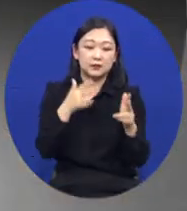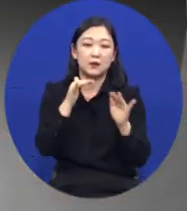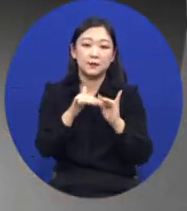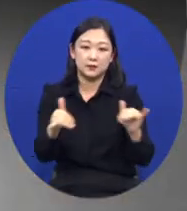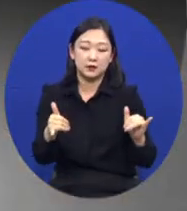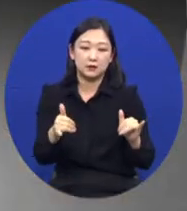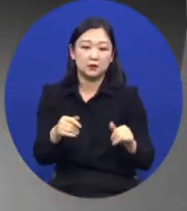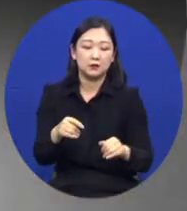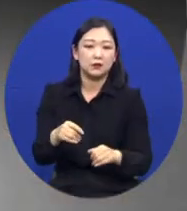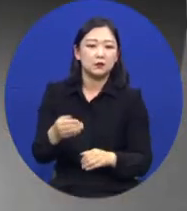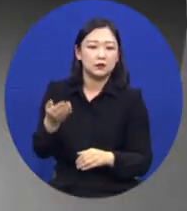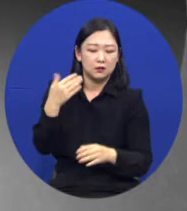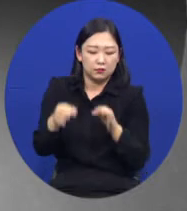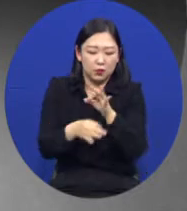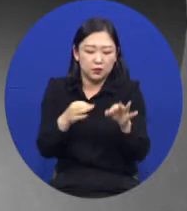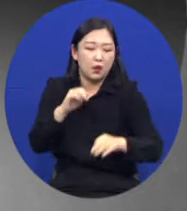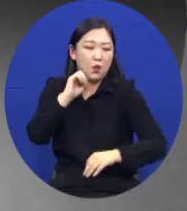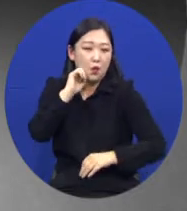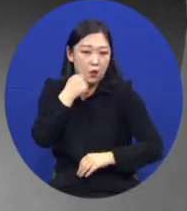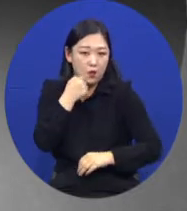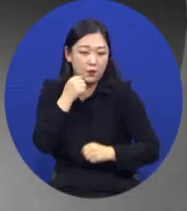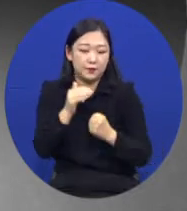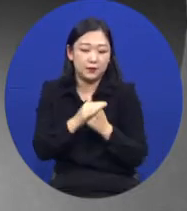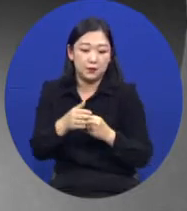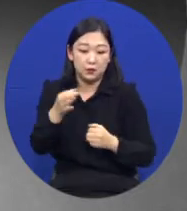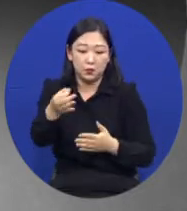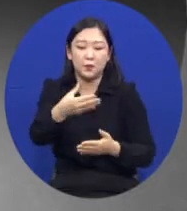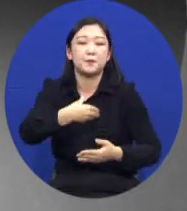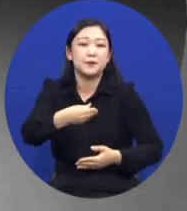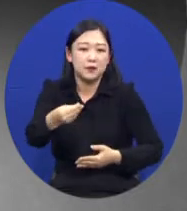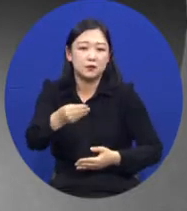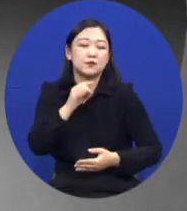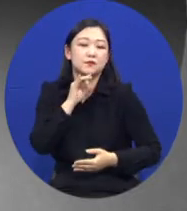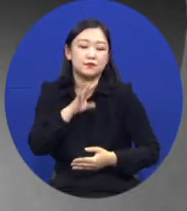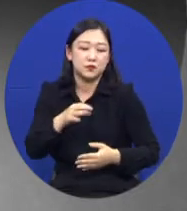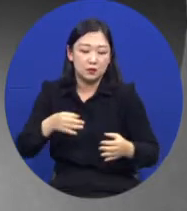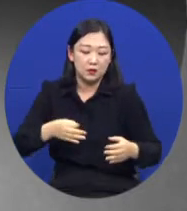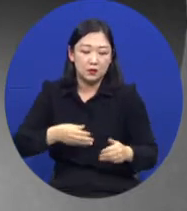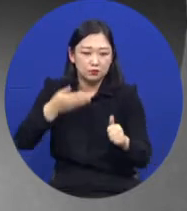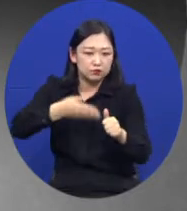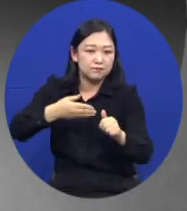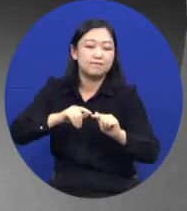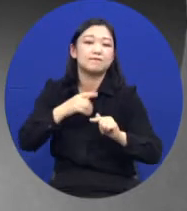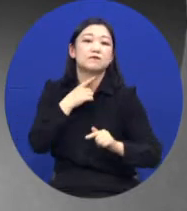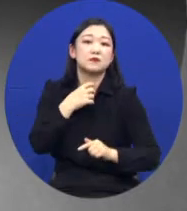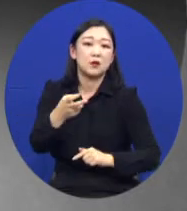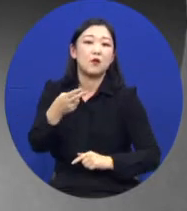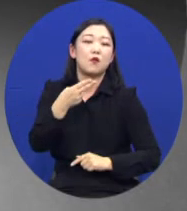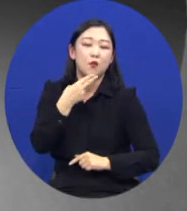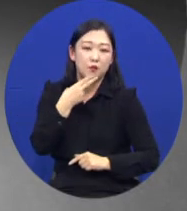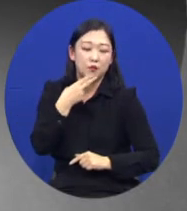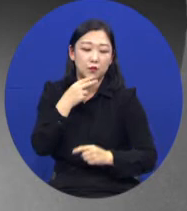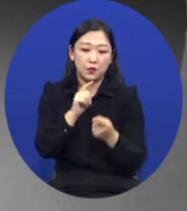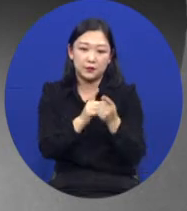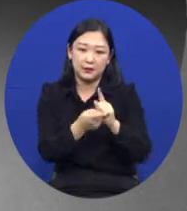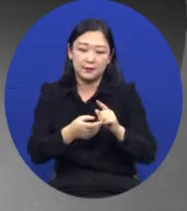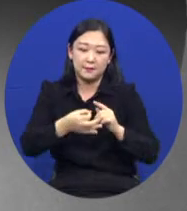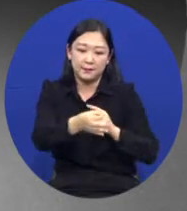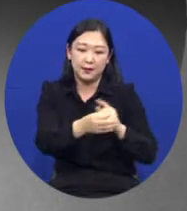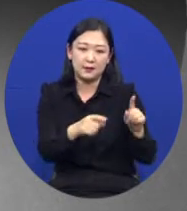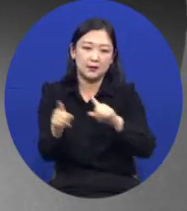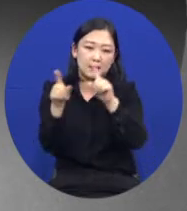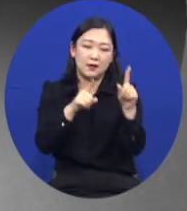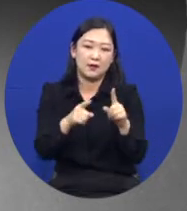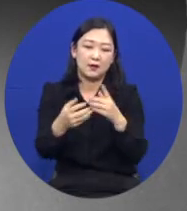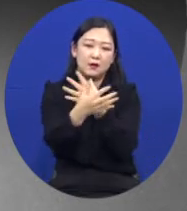정 전 의장이 경제적으로 어려움을 겪고 있어 돈을 빌려줘서 이쁜 청탁을 한 적이 없고 변호사비 대납 은 상생 협약 차원에서